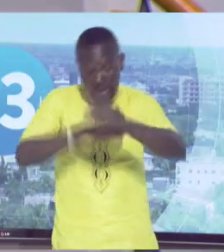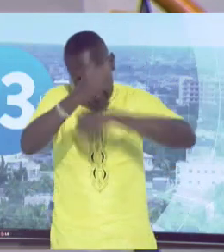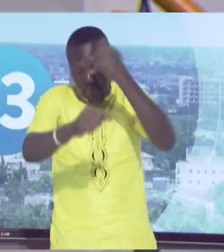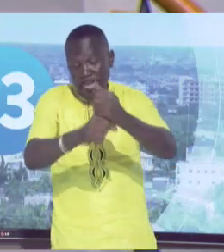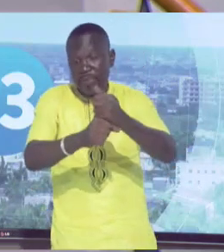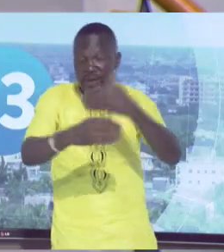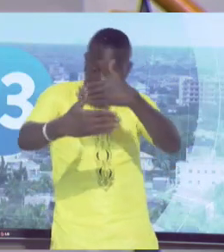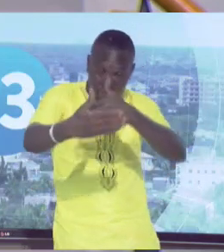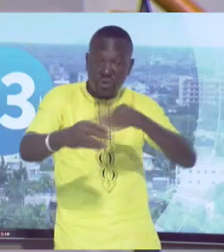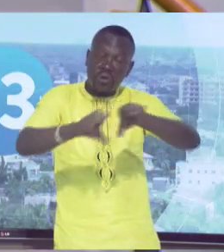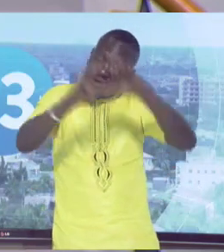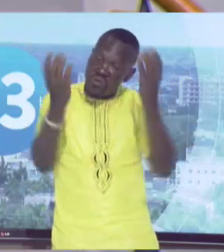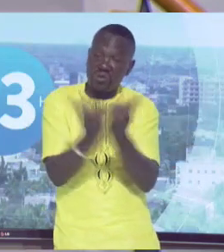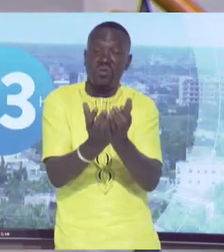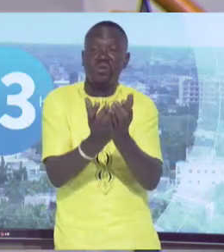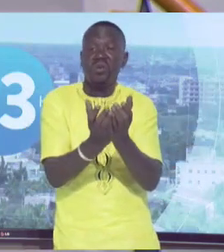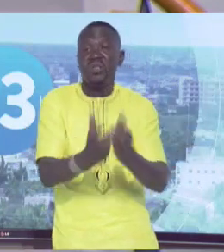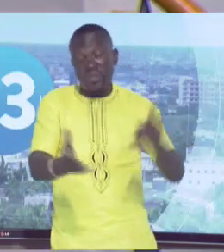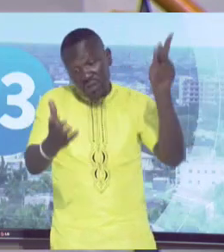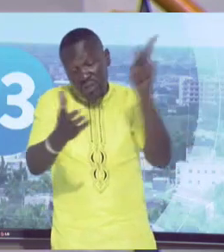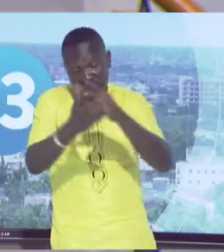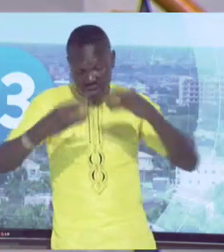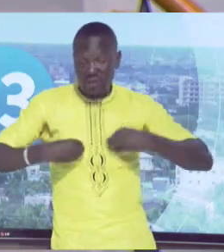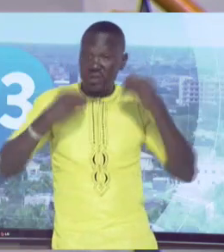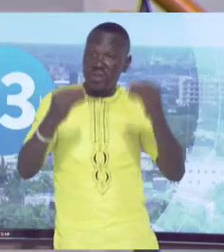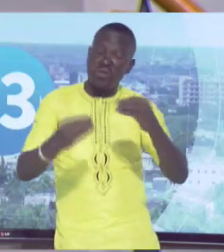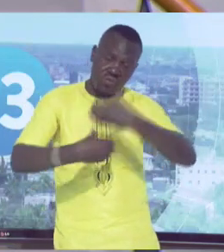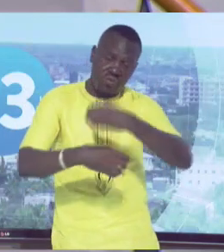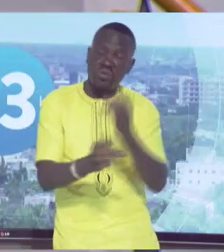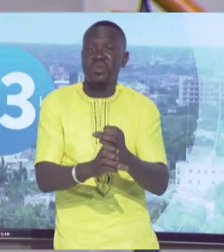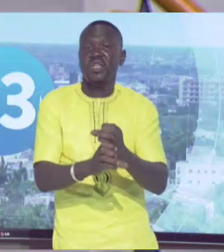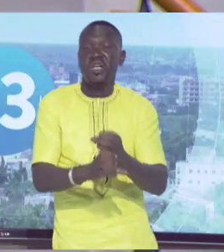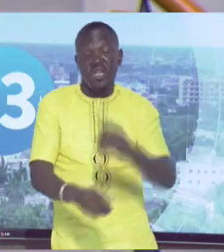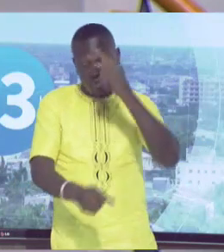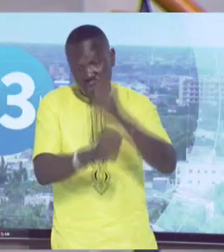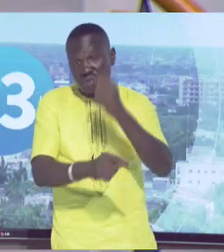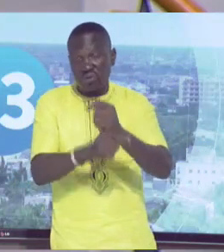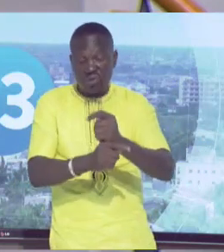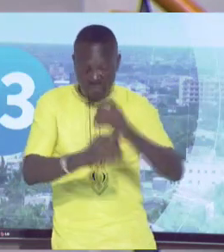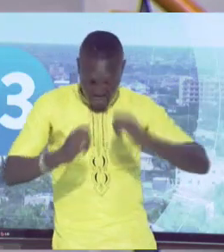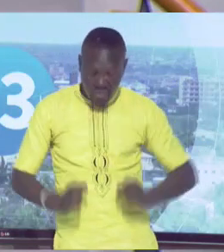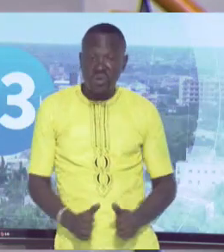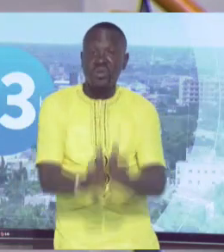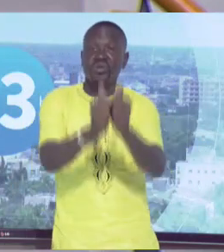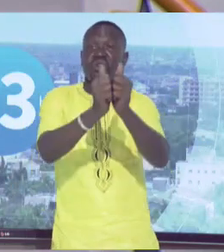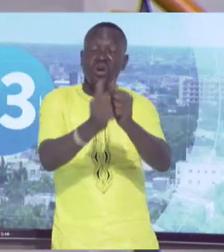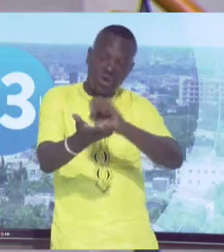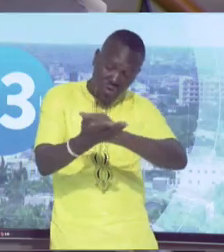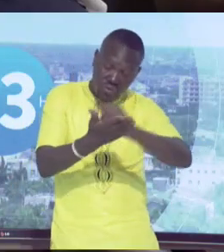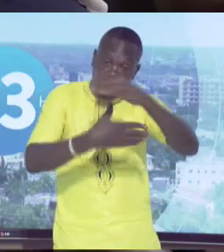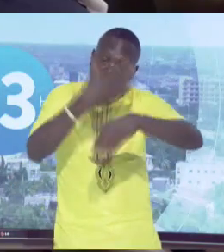L'approche communautaire des soins de santé primaire constitue le socle de la marche du pays vers la couverture sanitaire